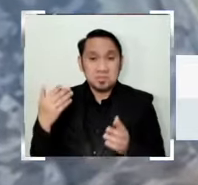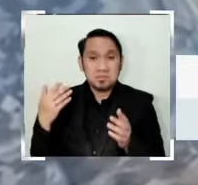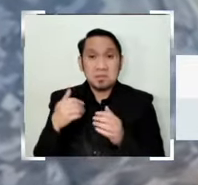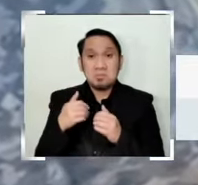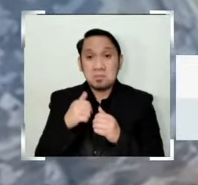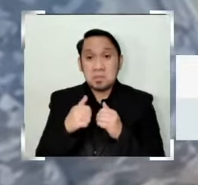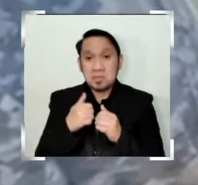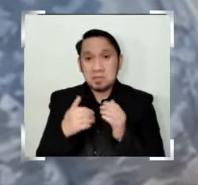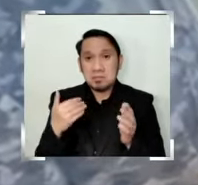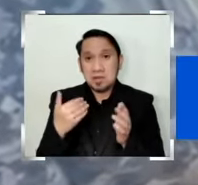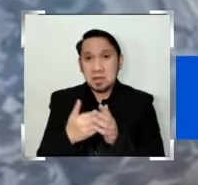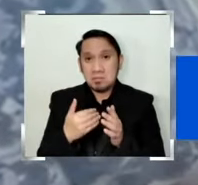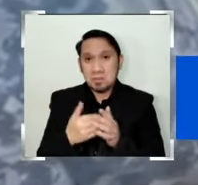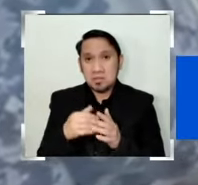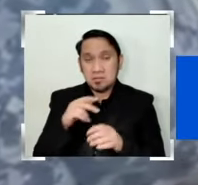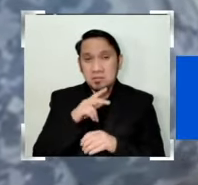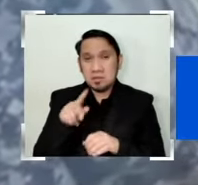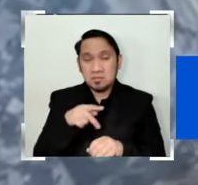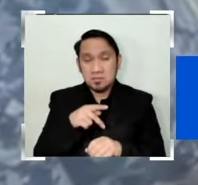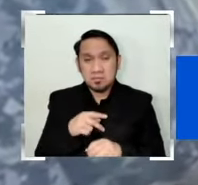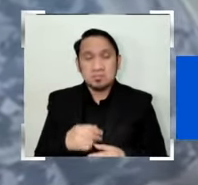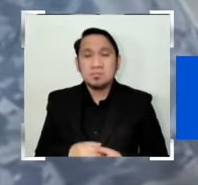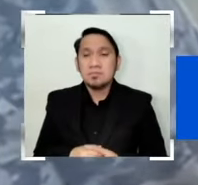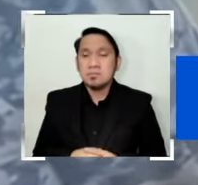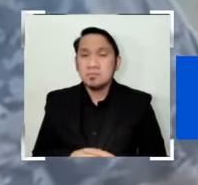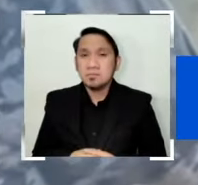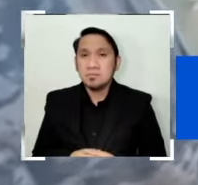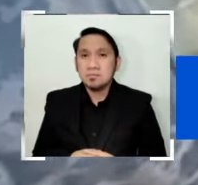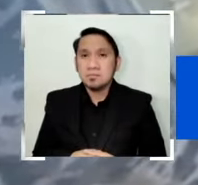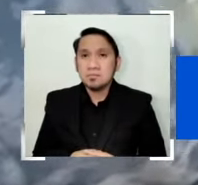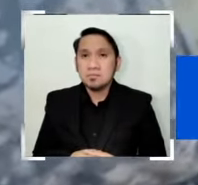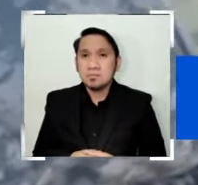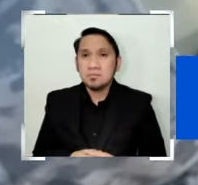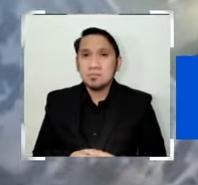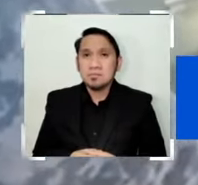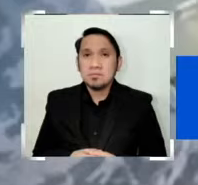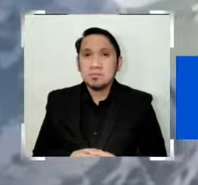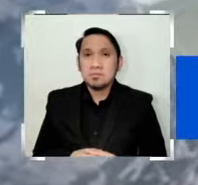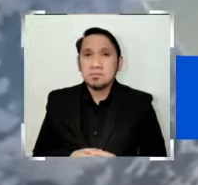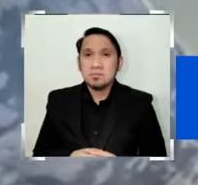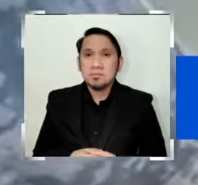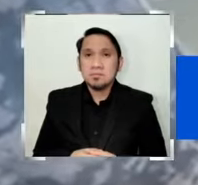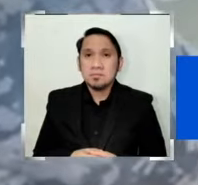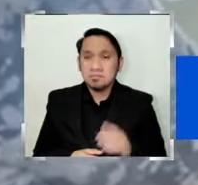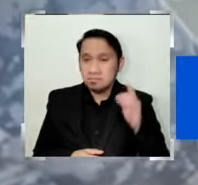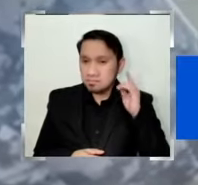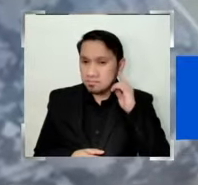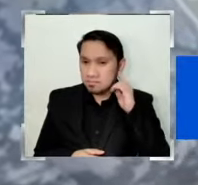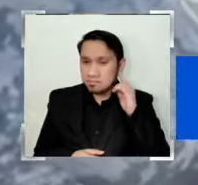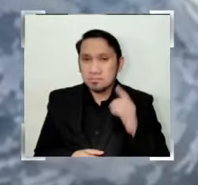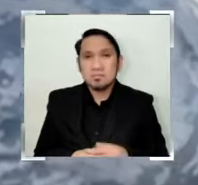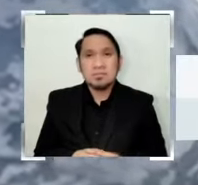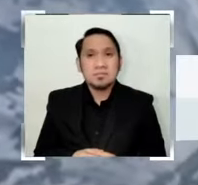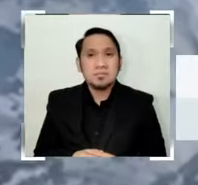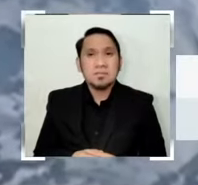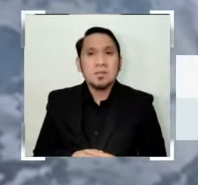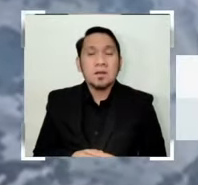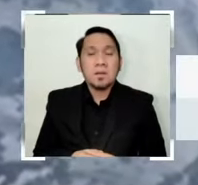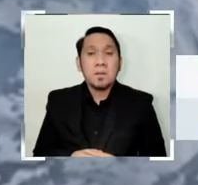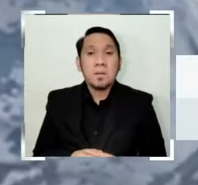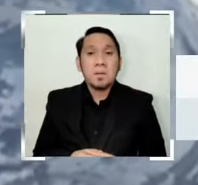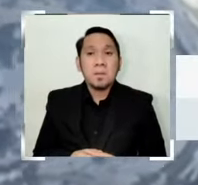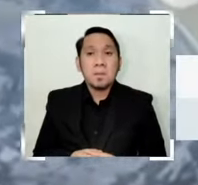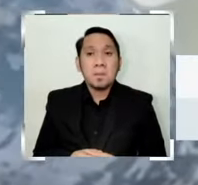ang bilang ng Chinese Maritime Militia, but for the Chinese government vessels, particularly China Coast Guard vessel and the Philippine Navy